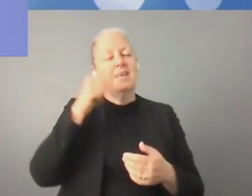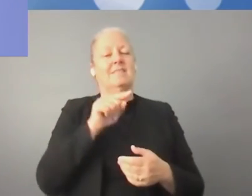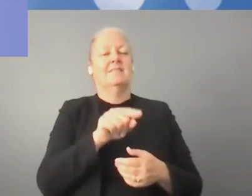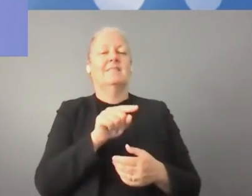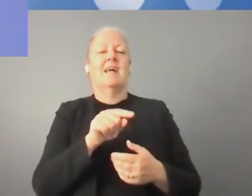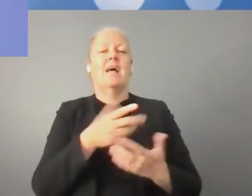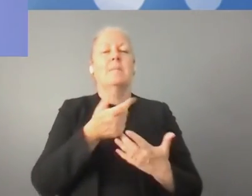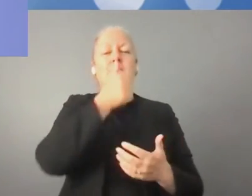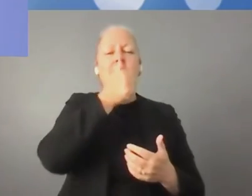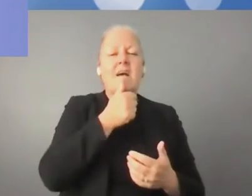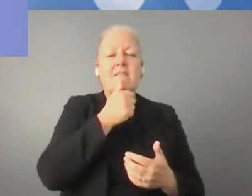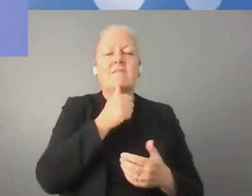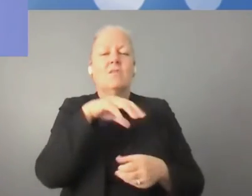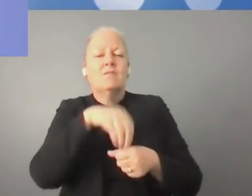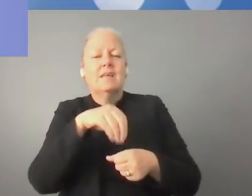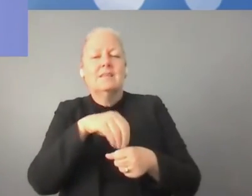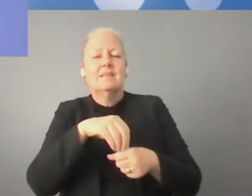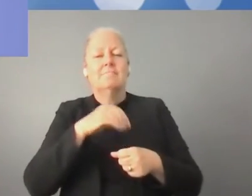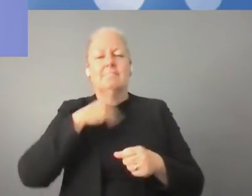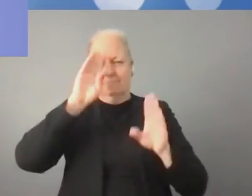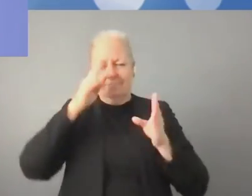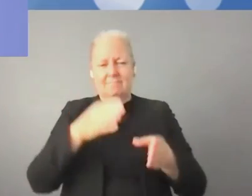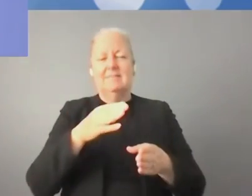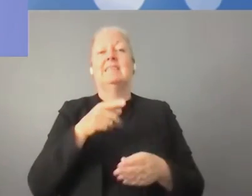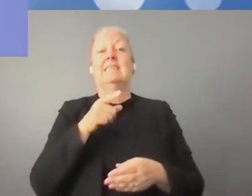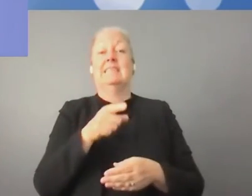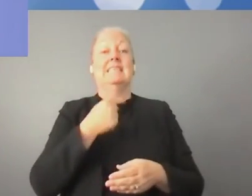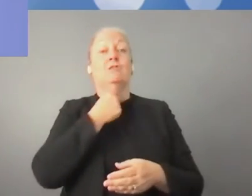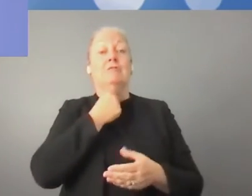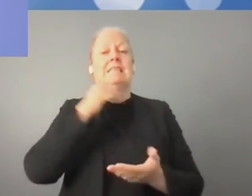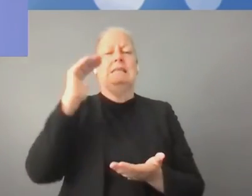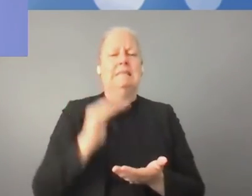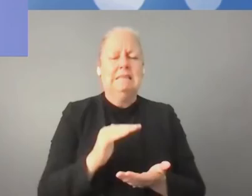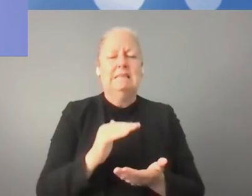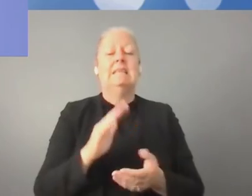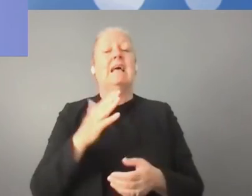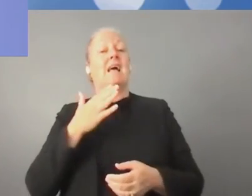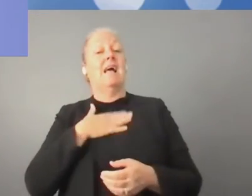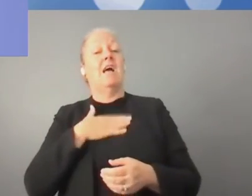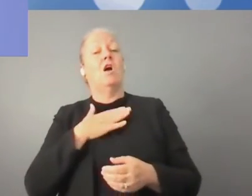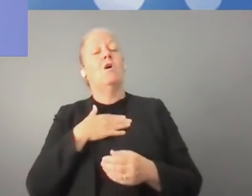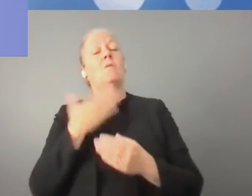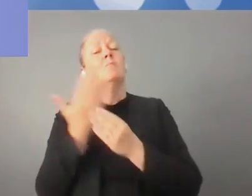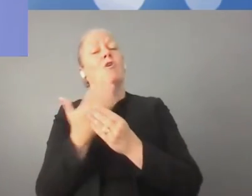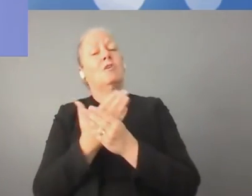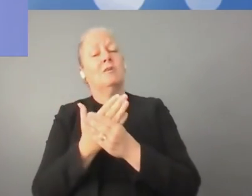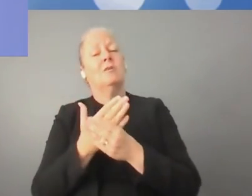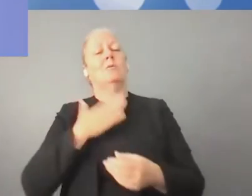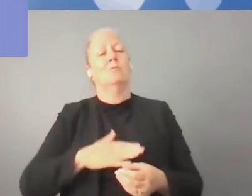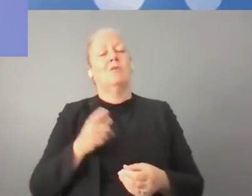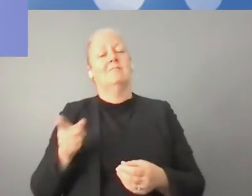прежде всего являются теми, кто учитывается на дальнейшем этапе развития компании. И в связи с этим